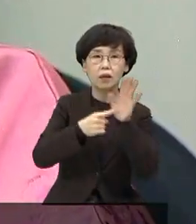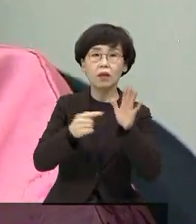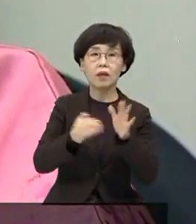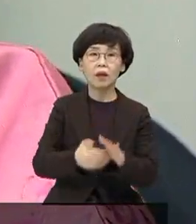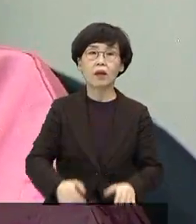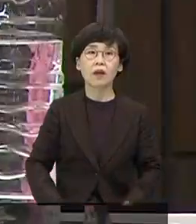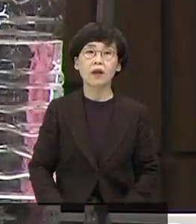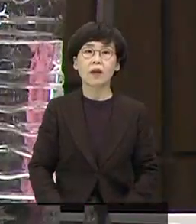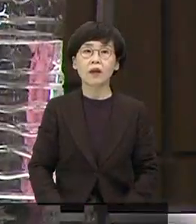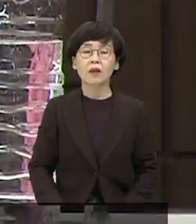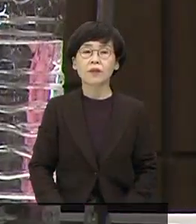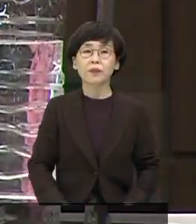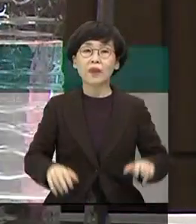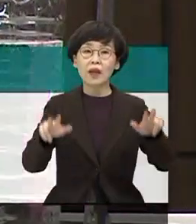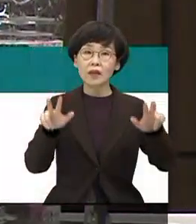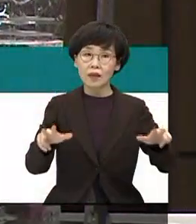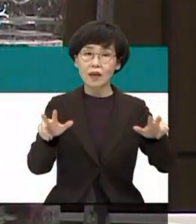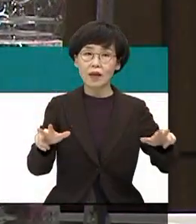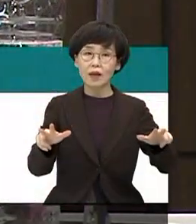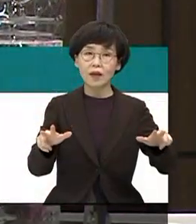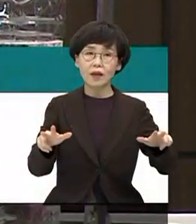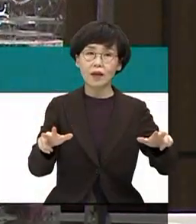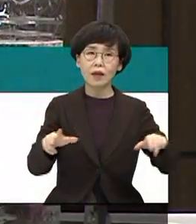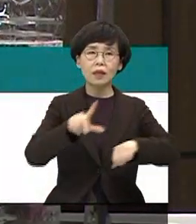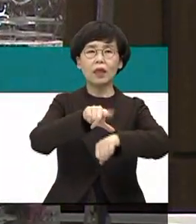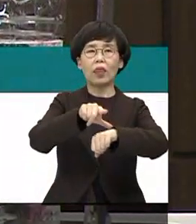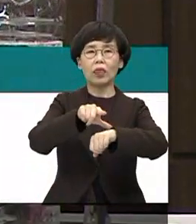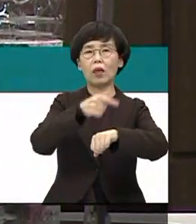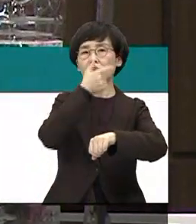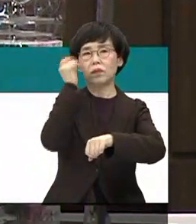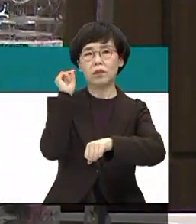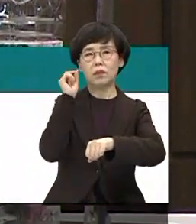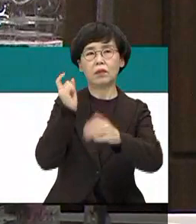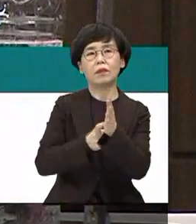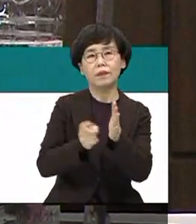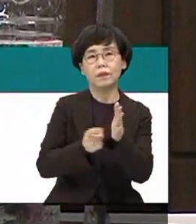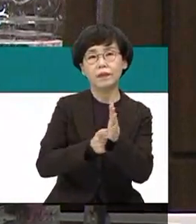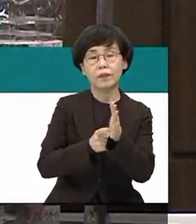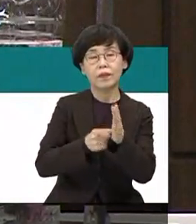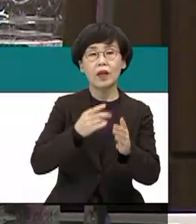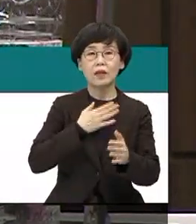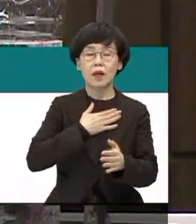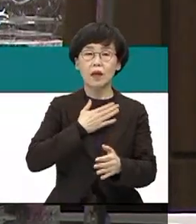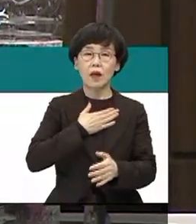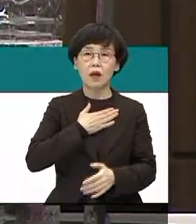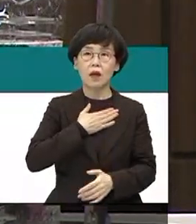했습니다. 이제 시간이 없습니다. 제가